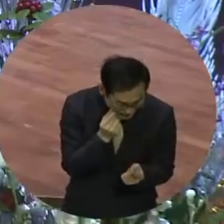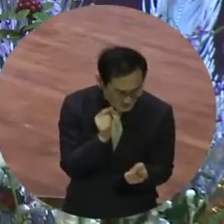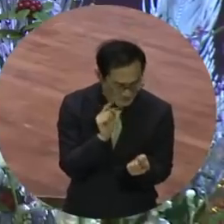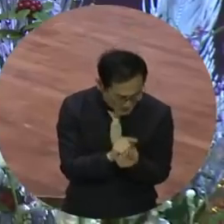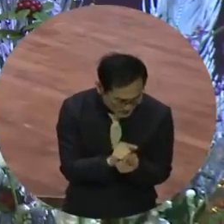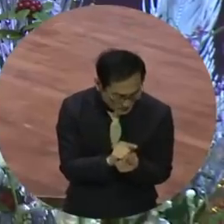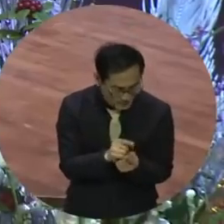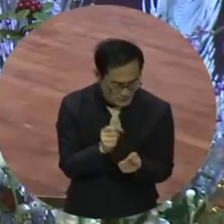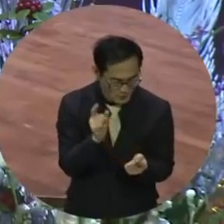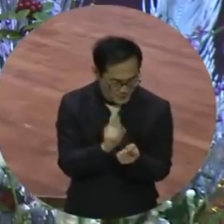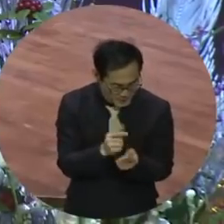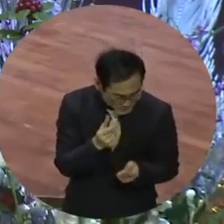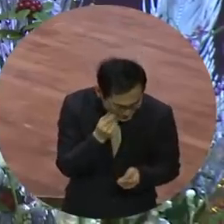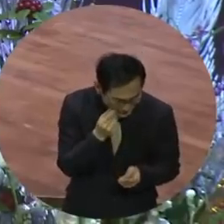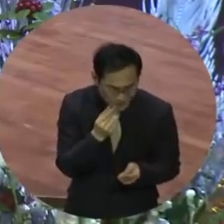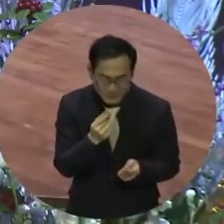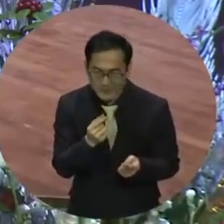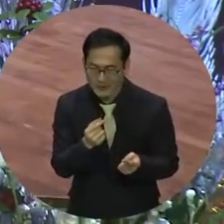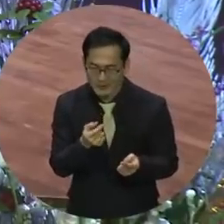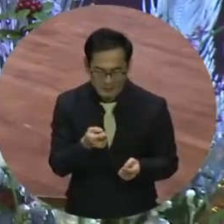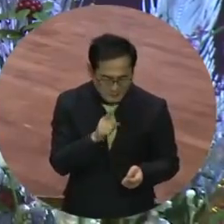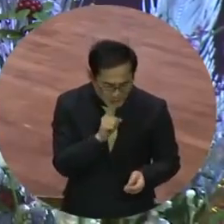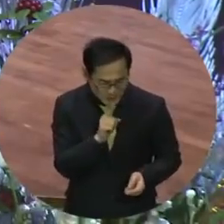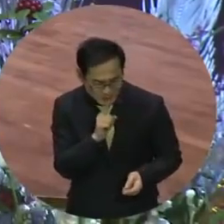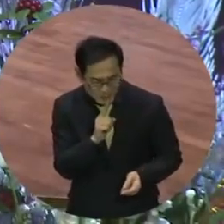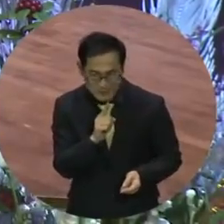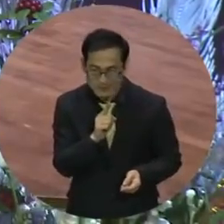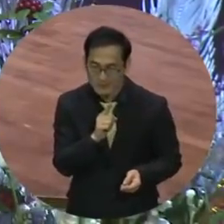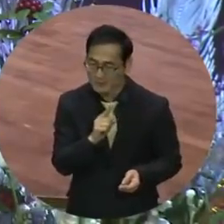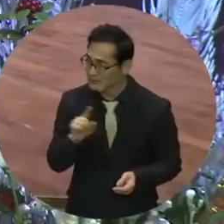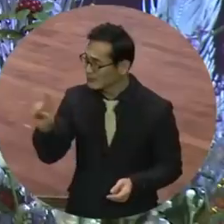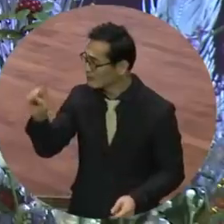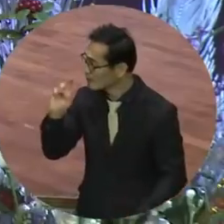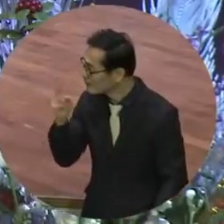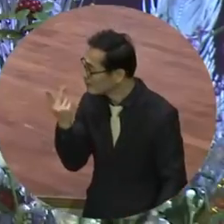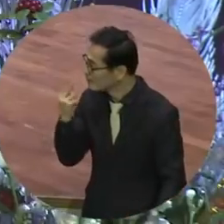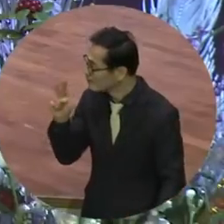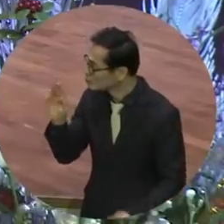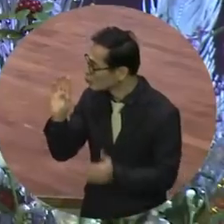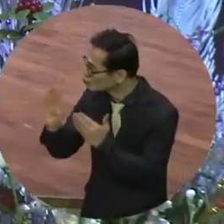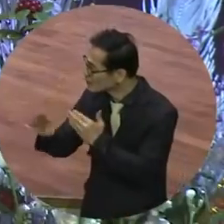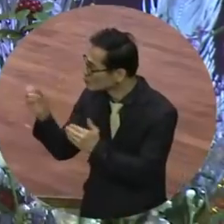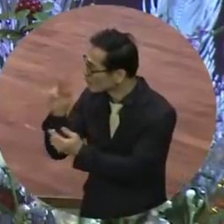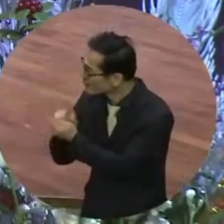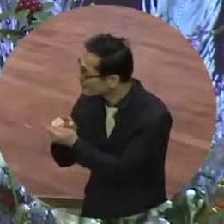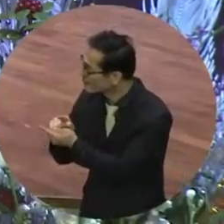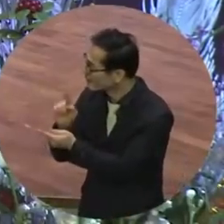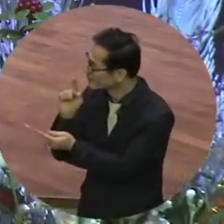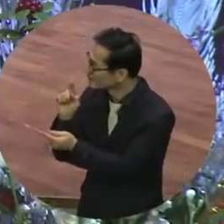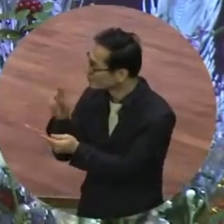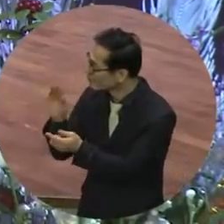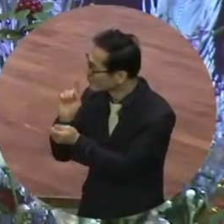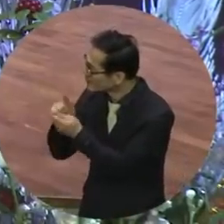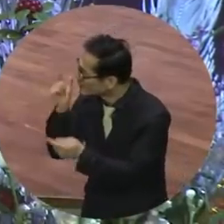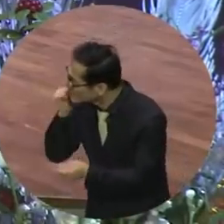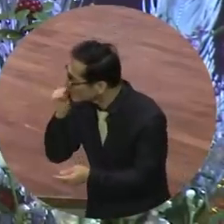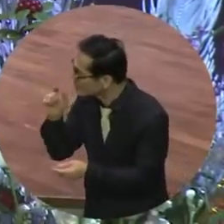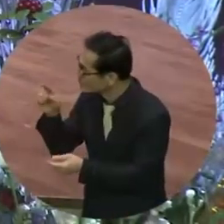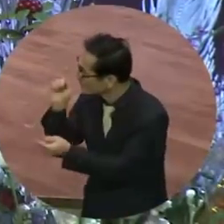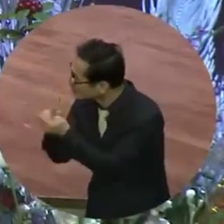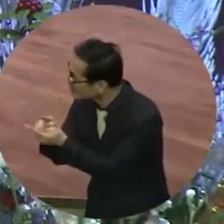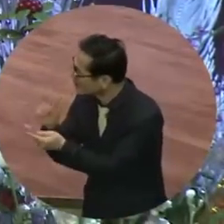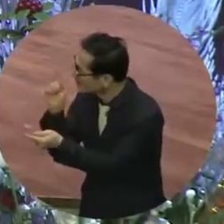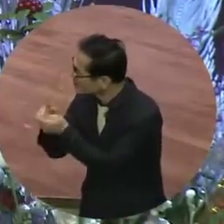자, 이런 영적 사실을 알지 못했던 제자들 향해서 예수님께서는 앞으로 일어날 일에 대해서